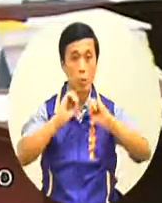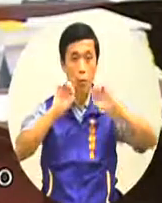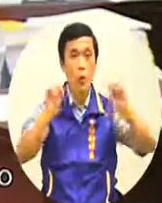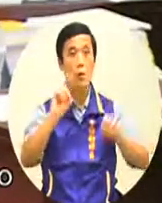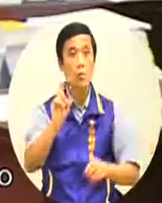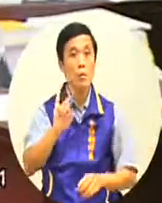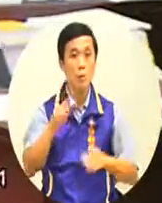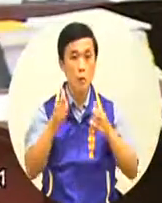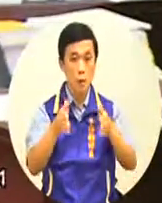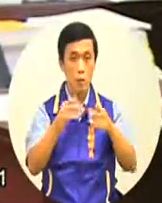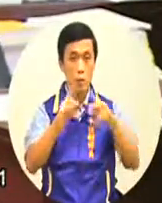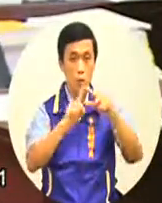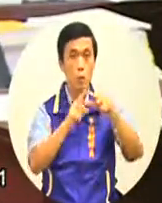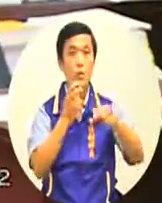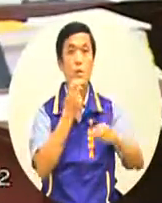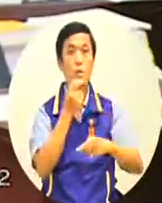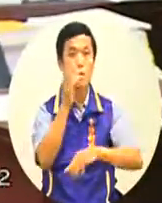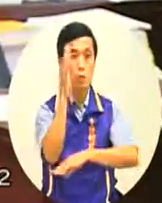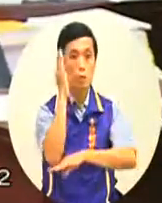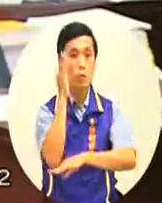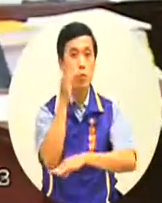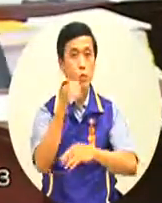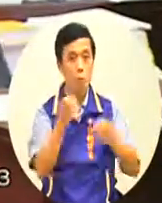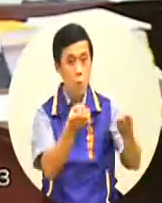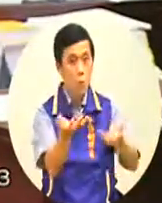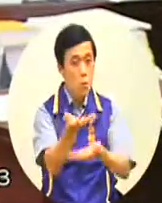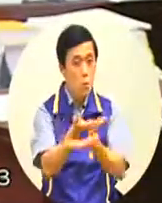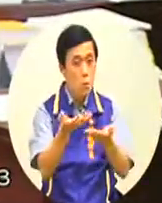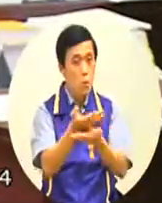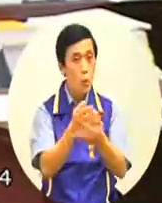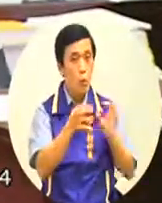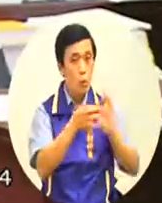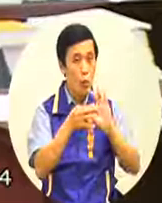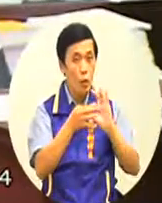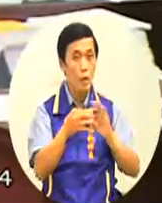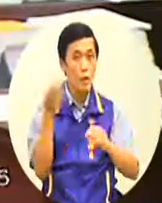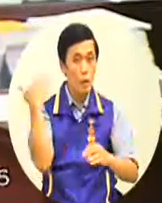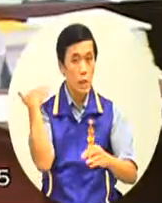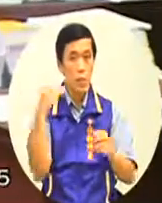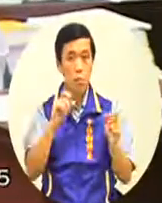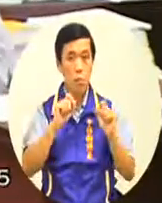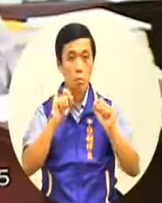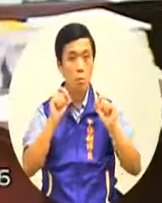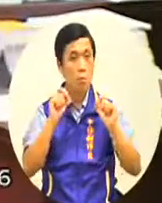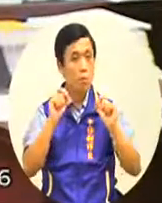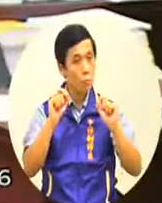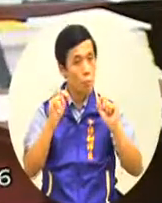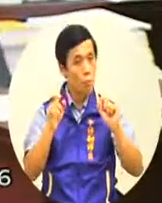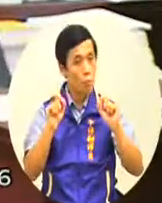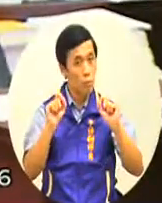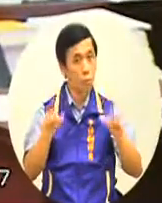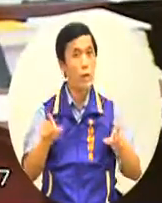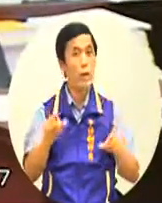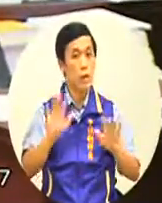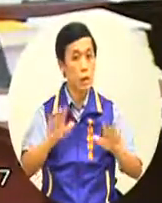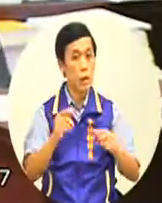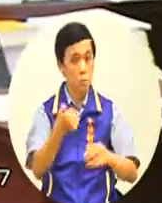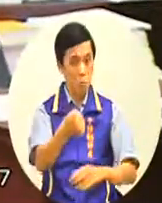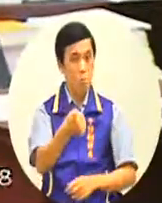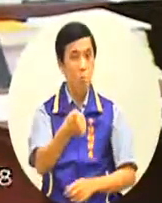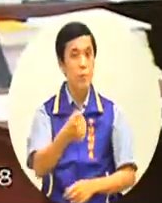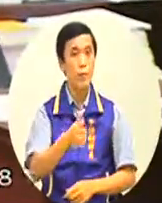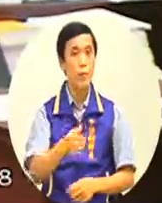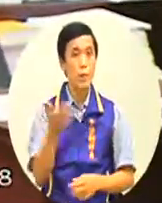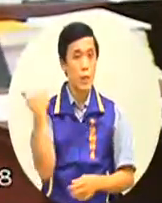在我们跟中央政府的沟通互动的关系不比以往，应该是有史以来最好的状况。其实怎么